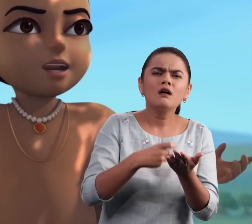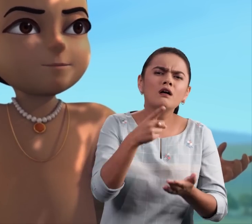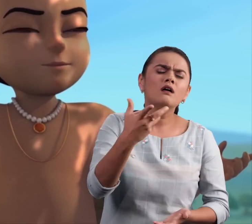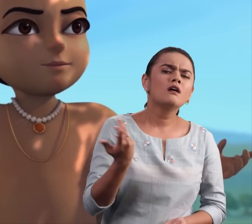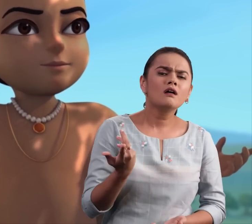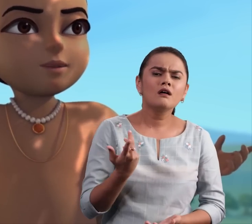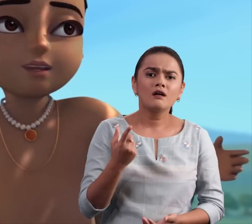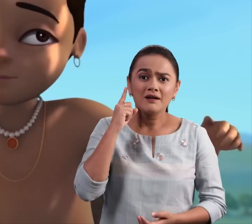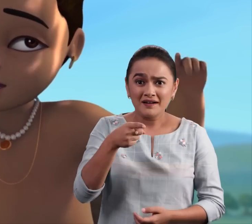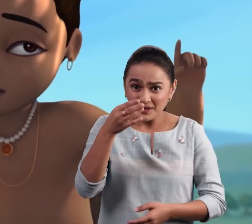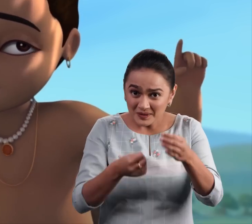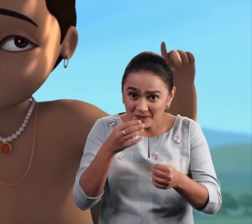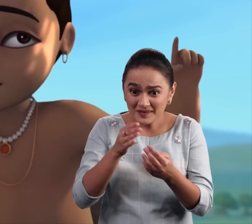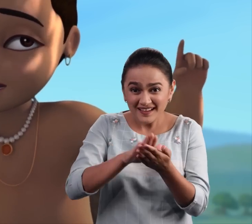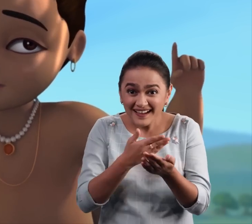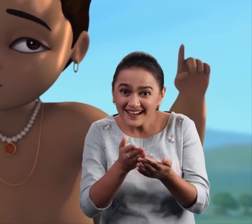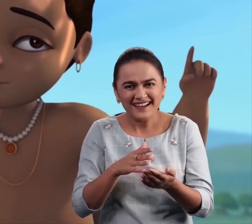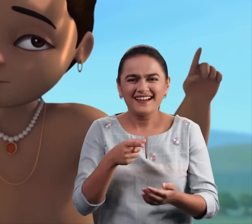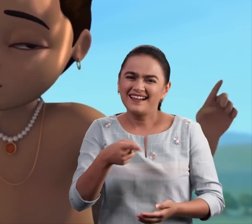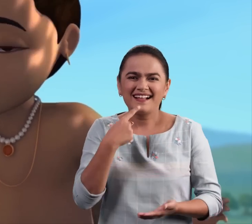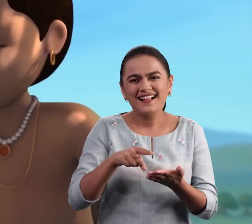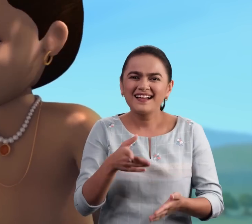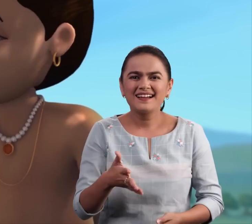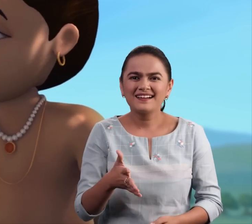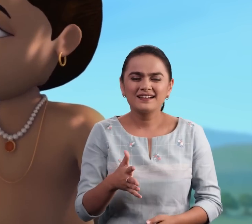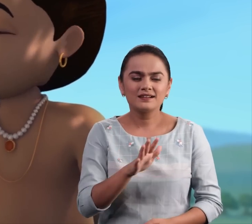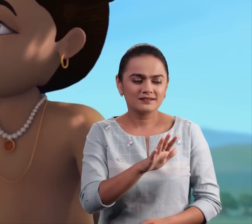क्या राधा? दूध मक्खन तो यहाँ नहीं चलेंगे।